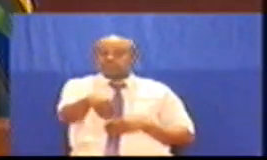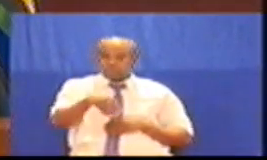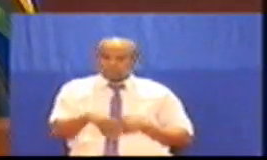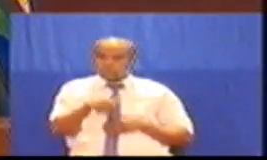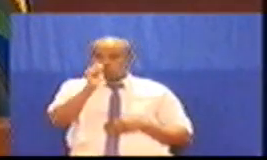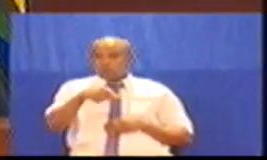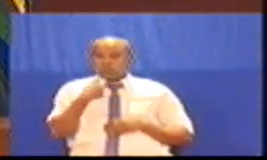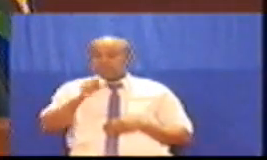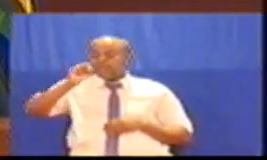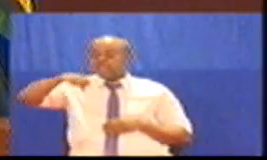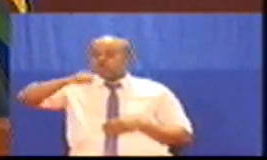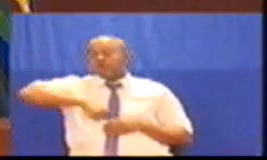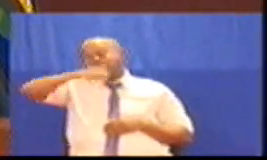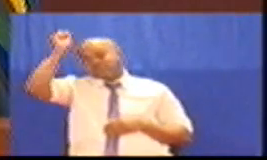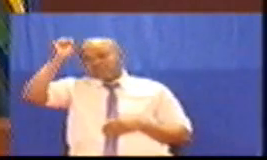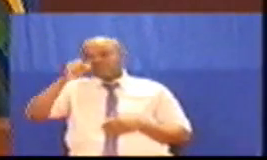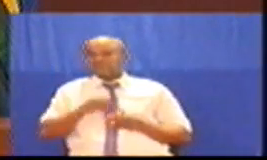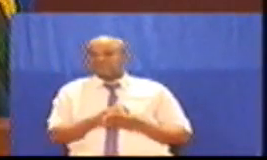waliosema ndio wameshinda.